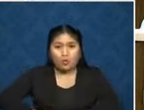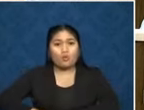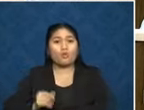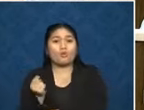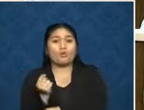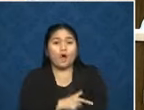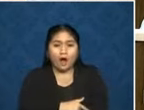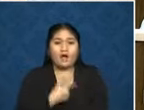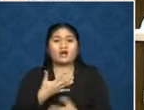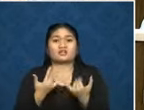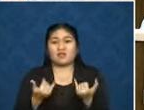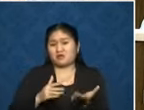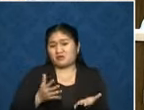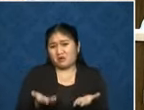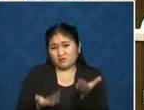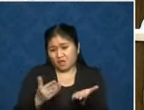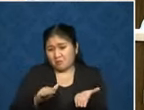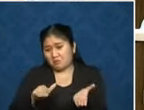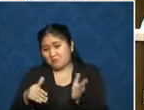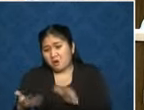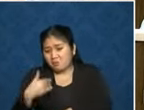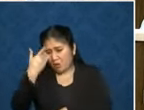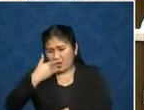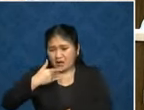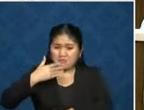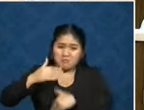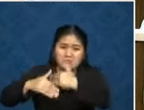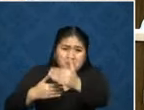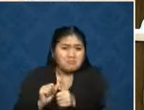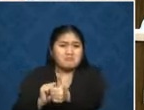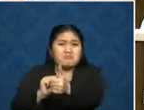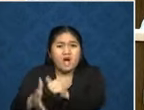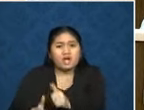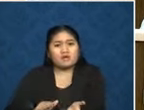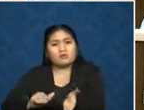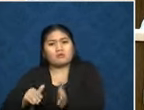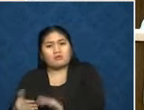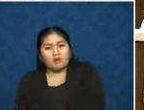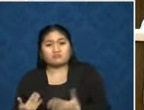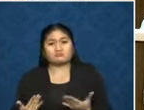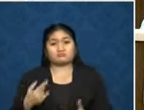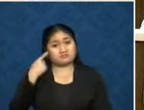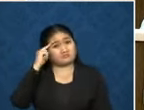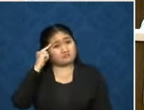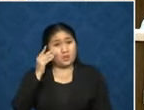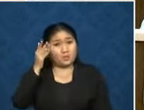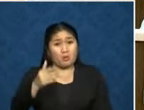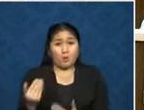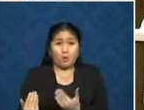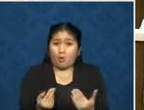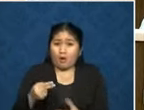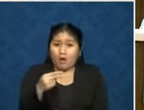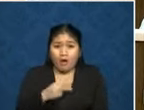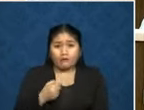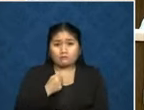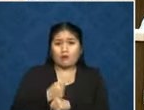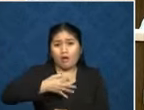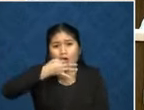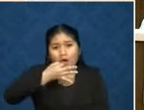ณฑ์ก้าวตามไม่ทันเทคโนโลยีก็ยังไม่ทราบเลยครับว่าต่อไปลูกหลานของพวกผมจะประกอบอาชีพอะ